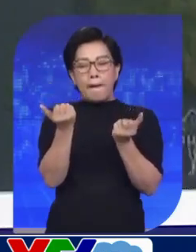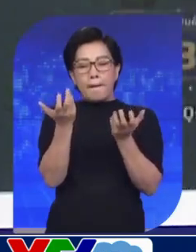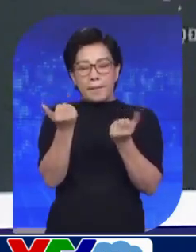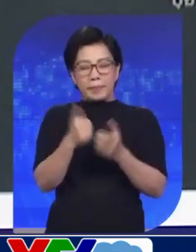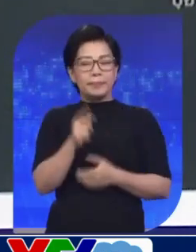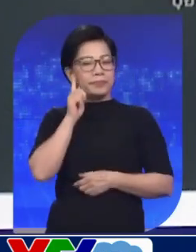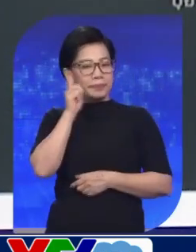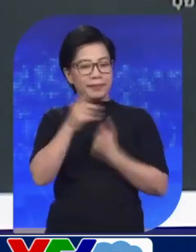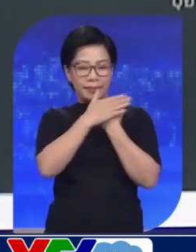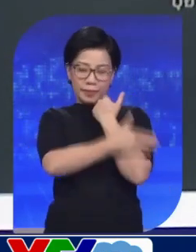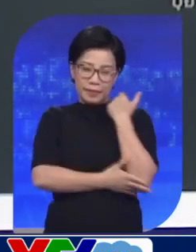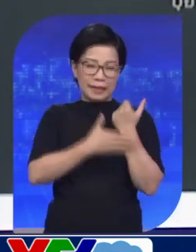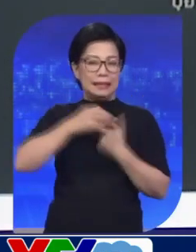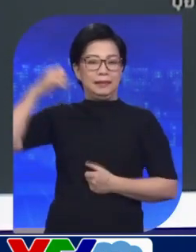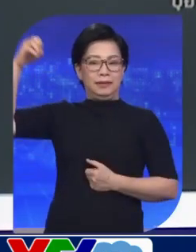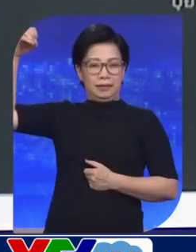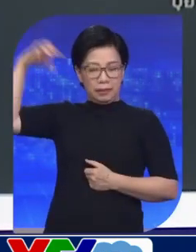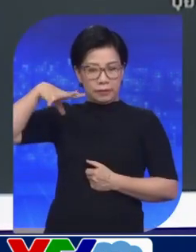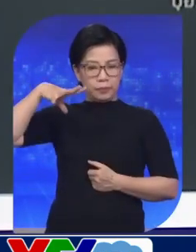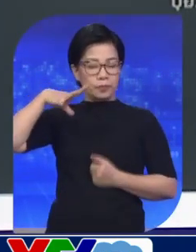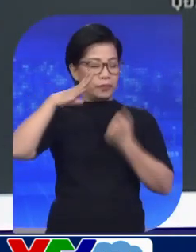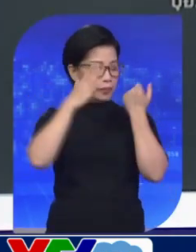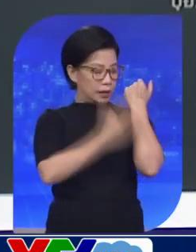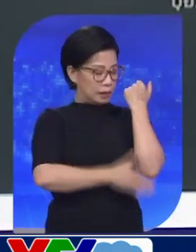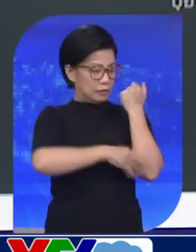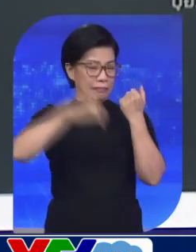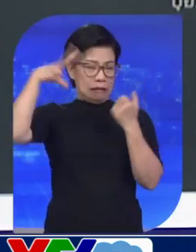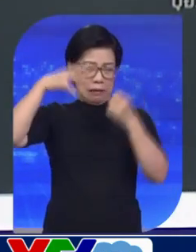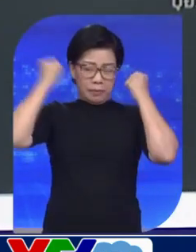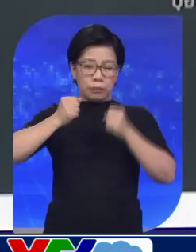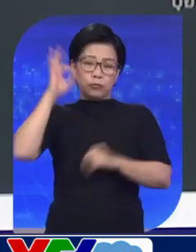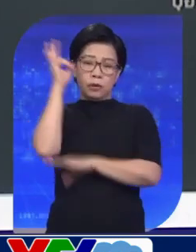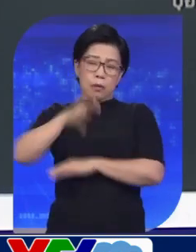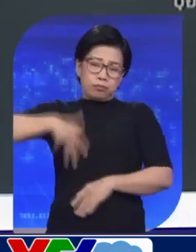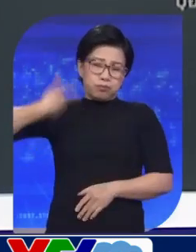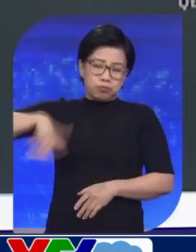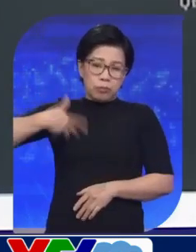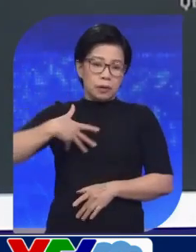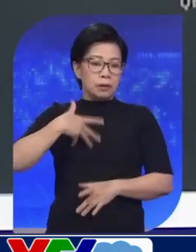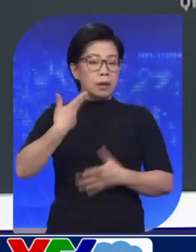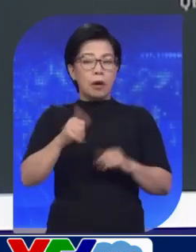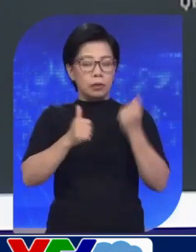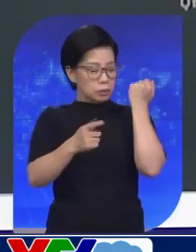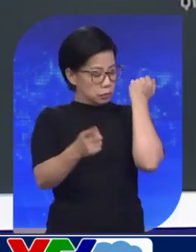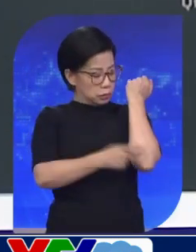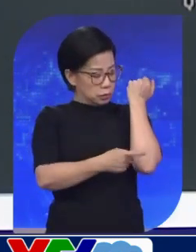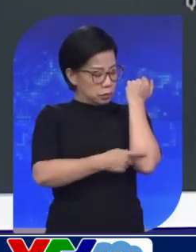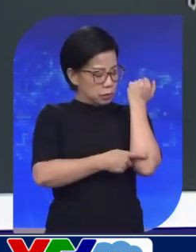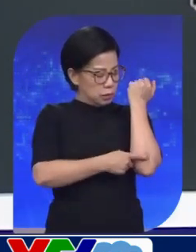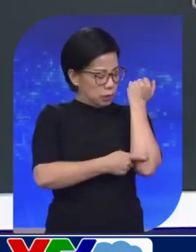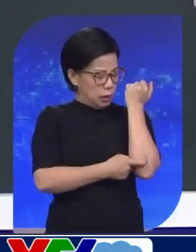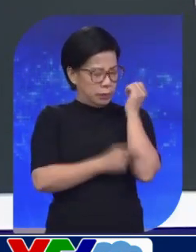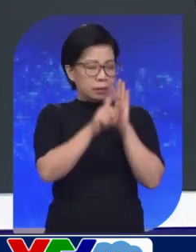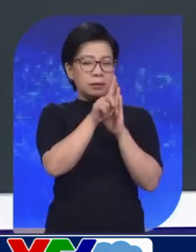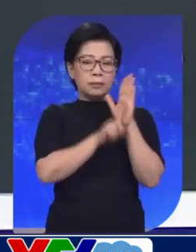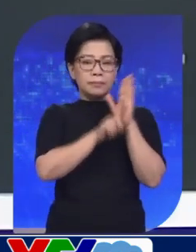mai dự báo cũng sẽ có nắng. Trong đó, Nam Bộ nắng mạnh và khá nóng vào buổi trưa, nhất là ở khu vực miền Đông khi dự báo mức nhiệt trong